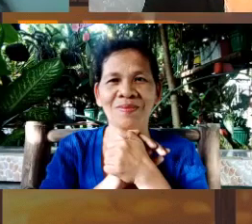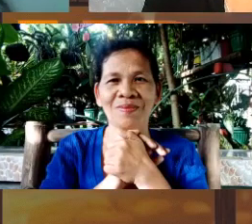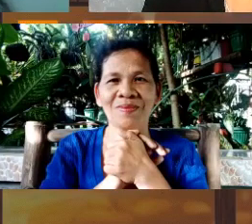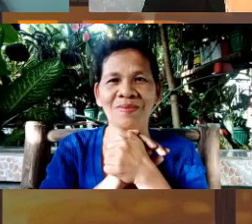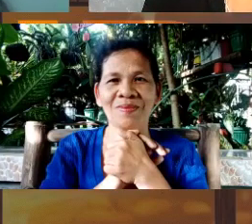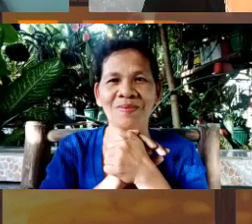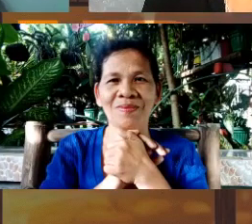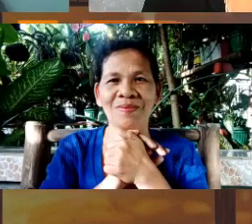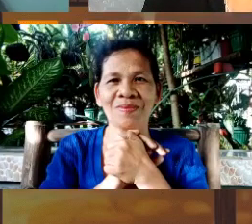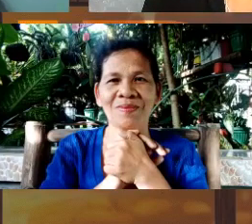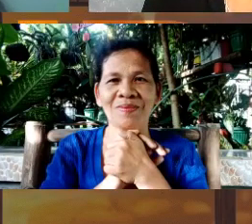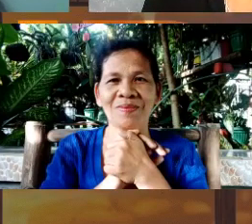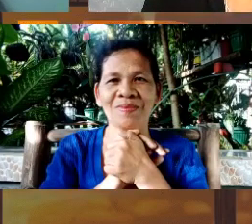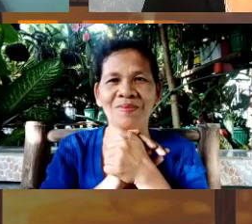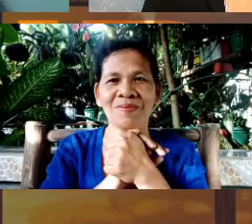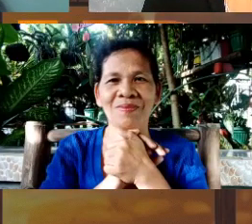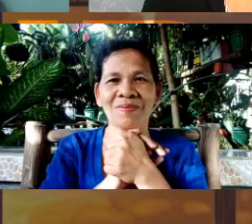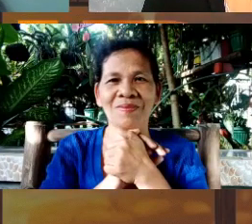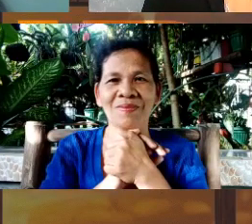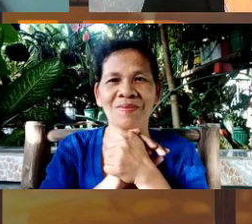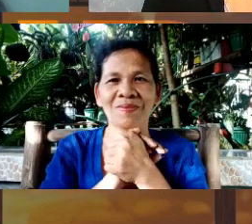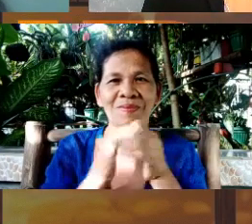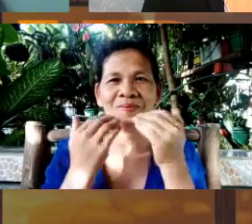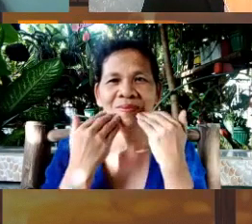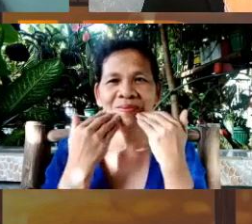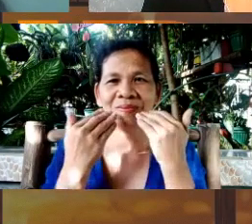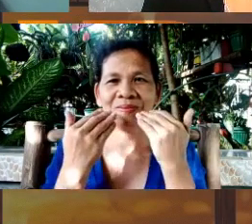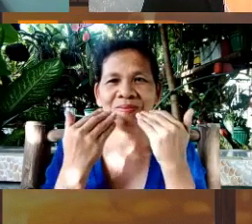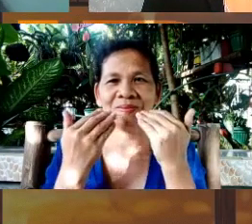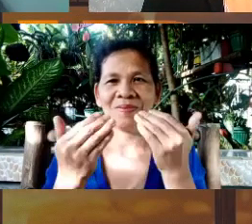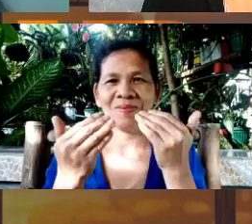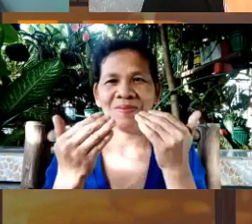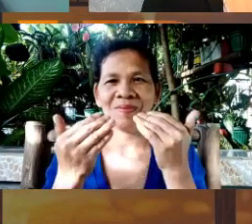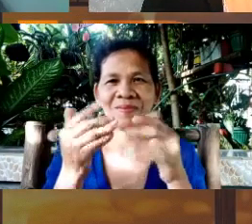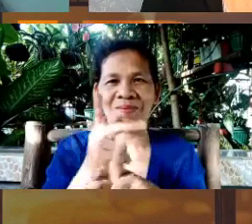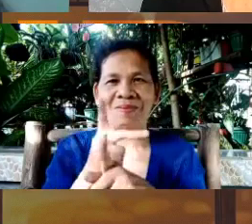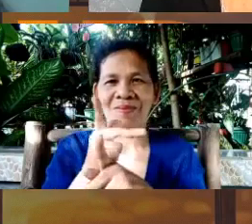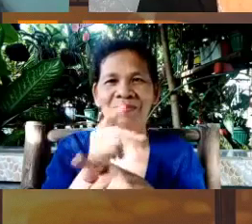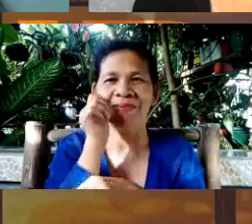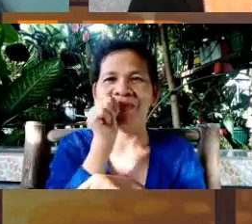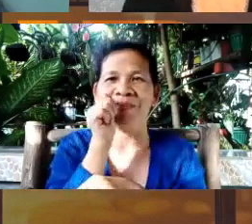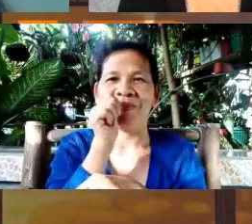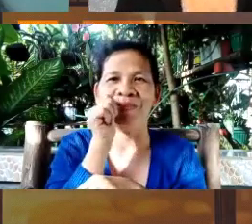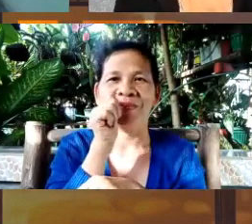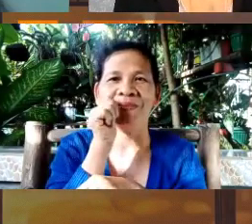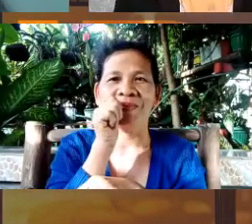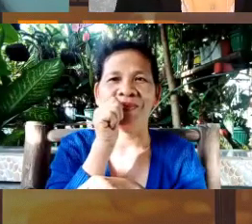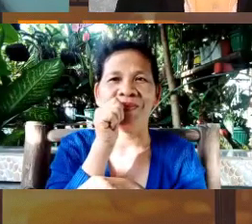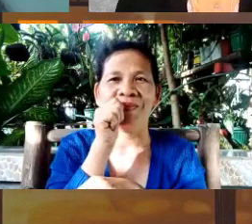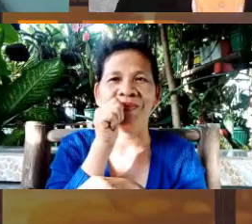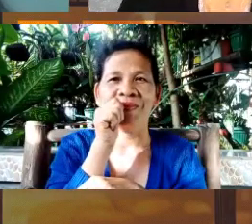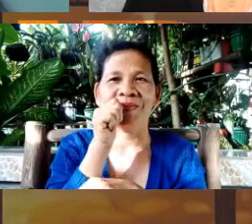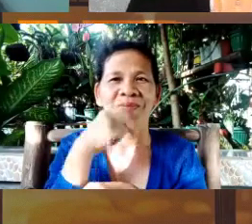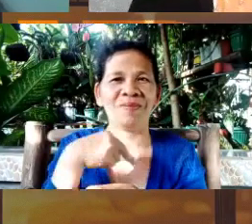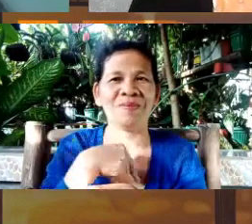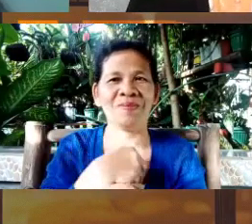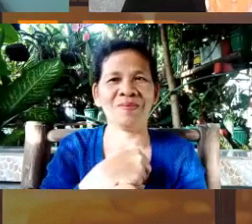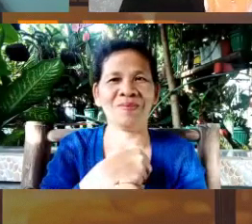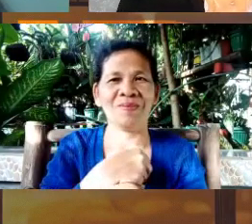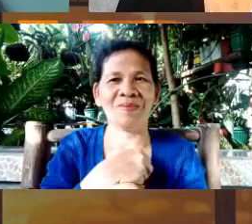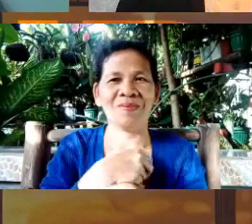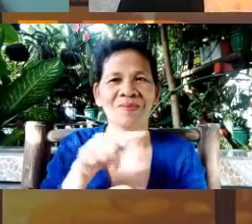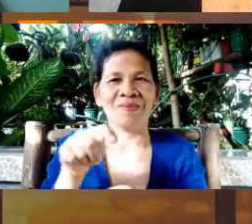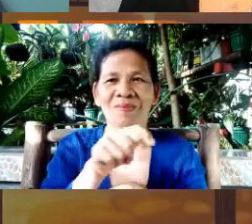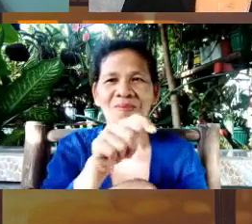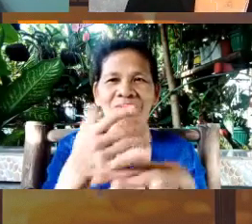Yan, sabi ni Ronel Aguilar, pasalamat po sa pag-iingat sa araw-araw nating pakikibaka dito